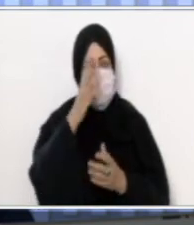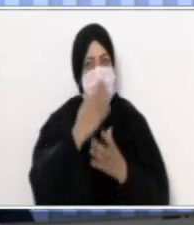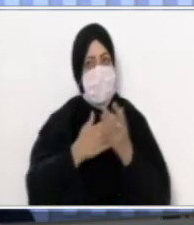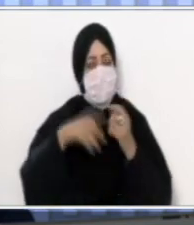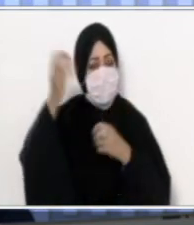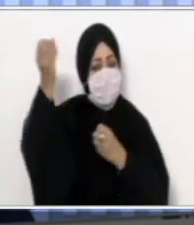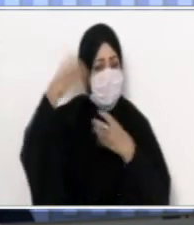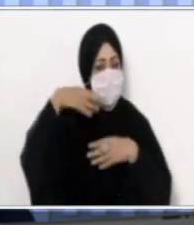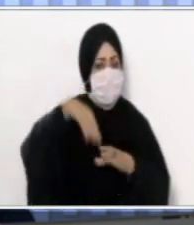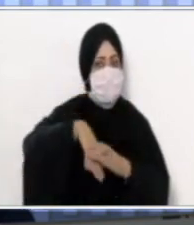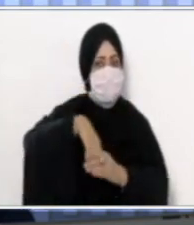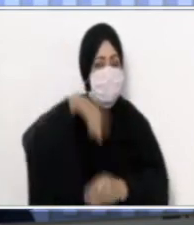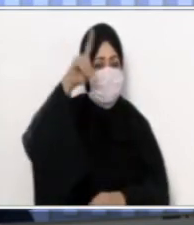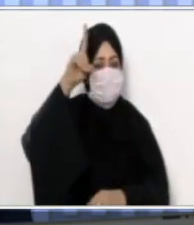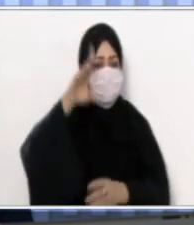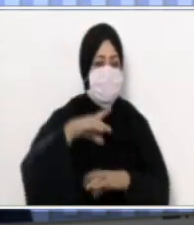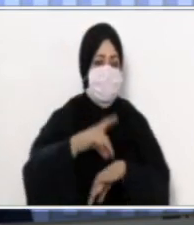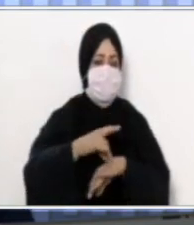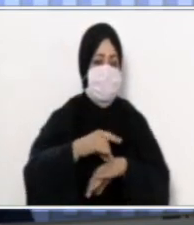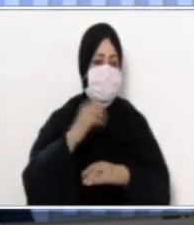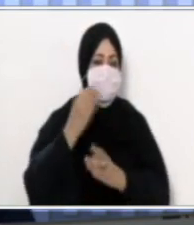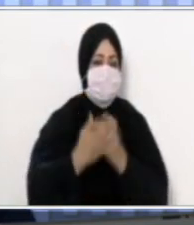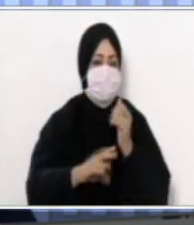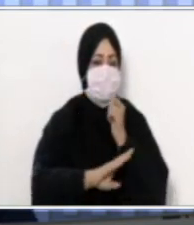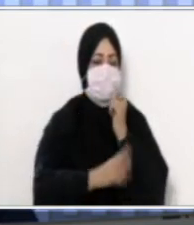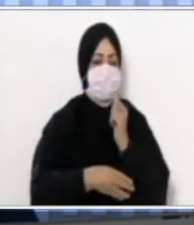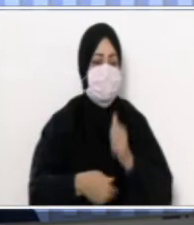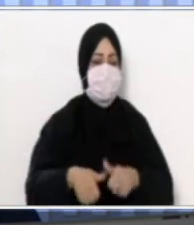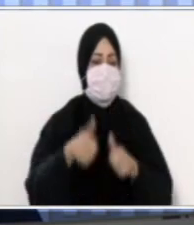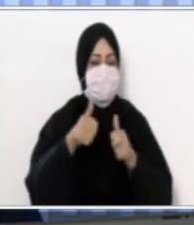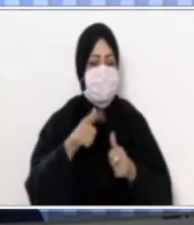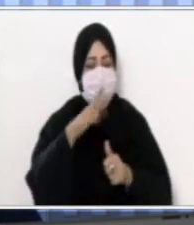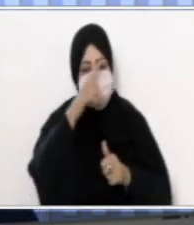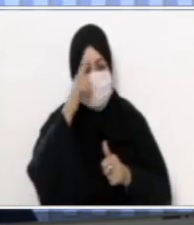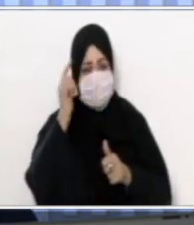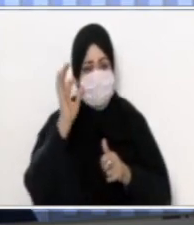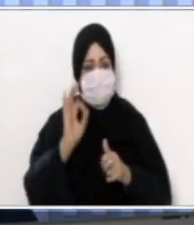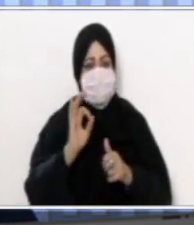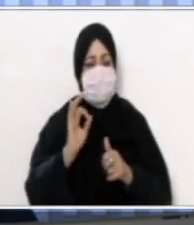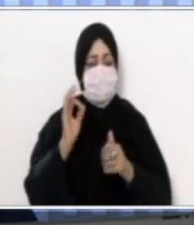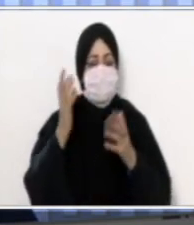الجنين، فاتقي الله عز وجل في هذا الحمل ولا تسقطيه، إذا تبوا تديروا